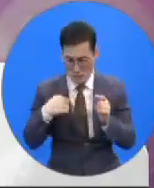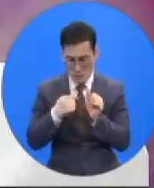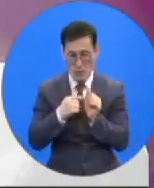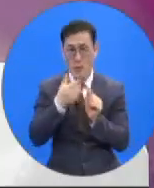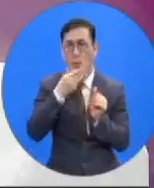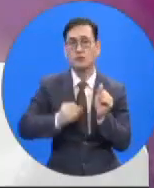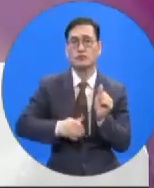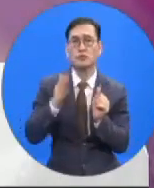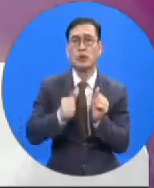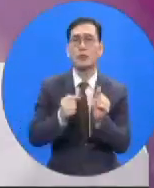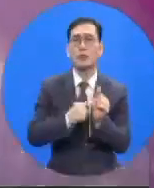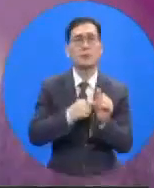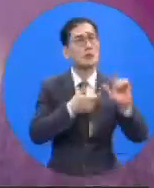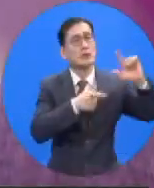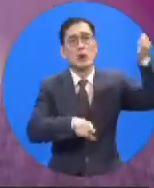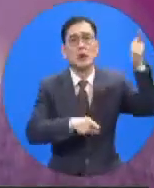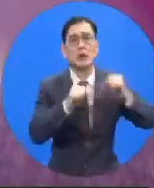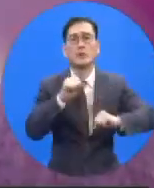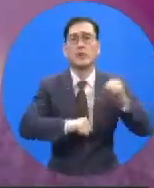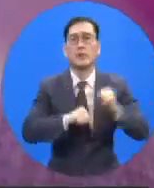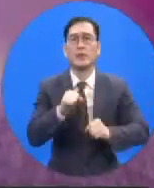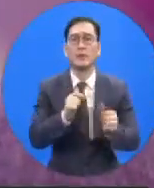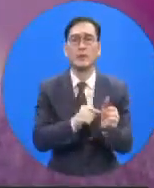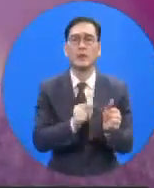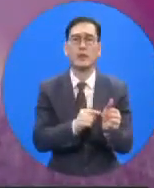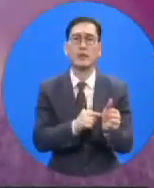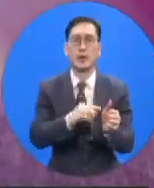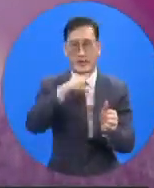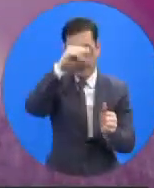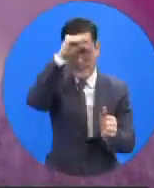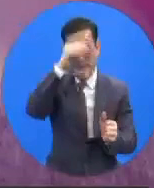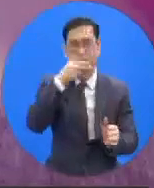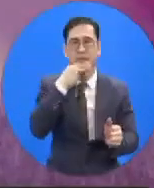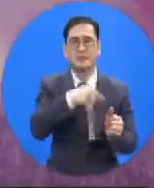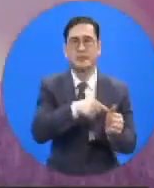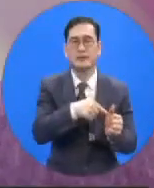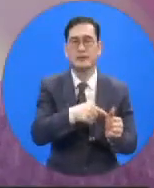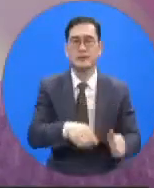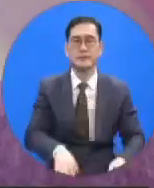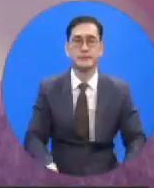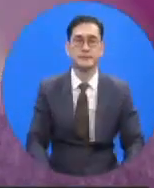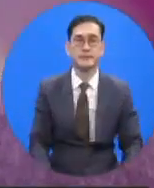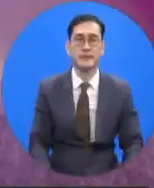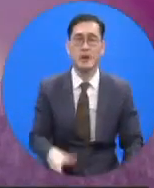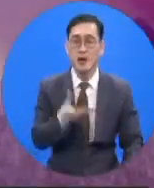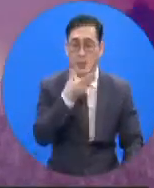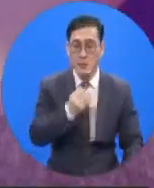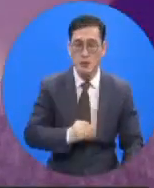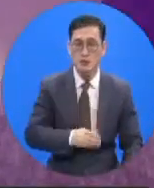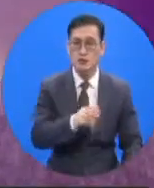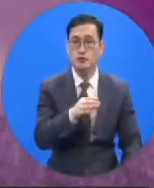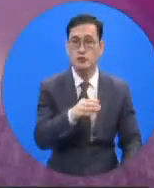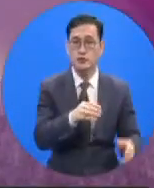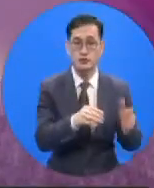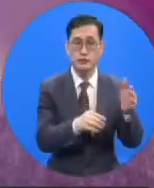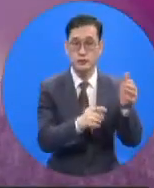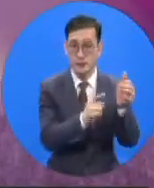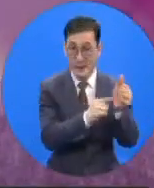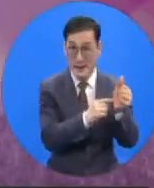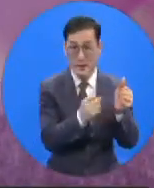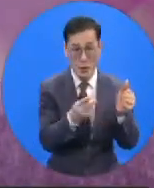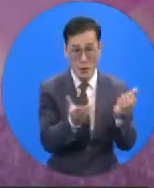바로 안가고 계신데 서민 교수님 특히 가 복지부 직원들 인간이 차감 과 참석했던